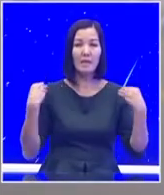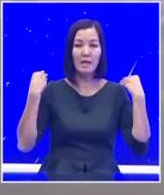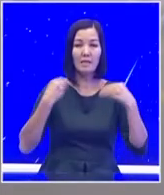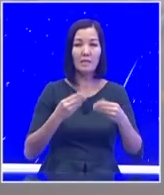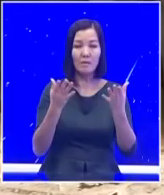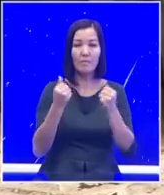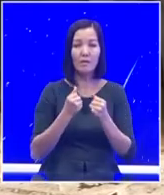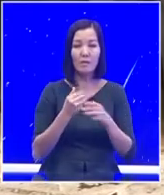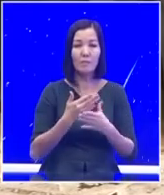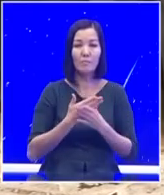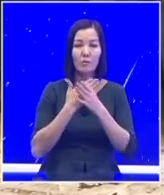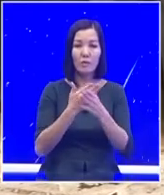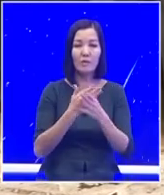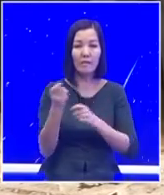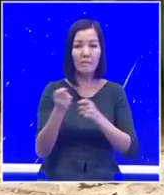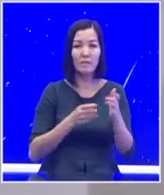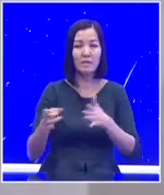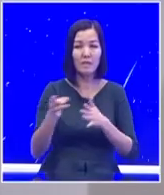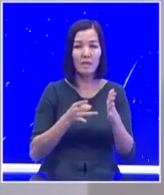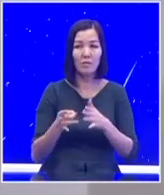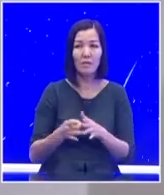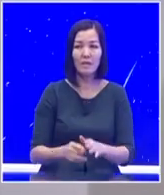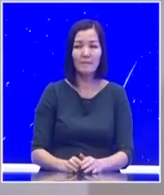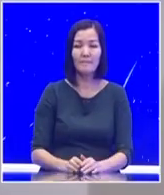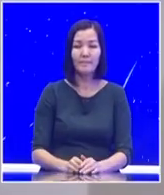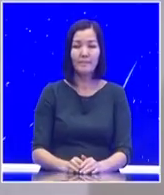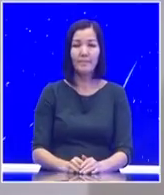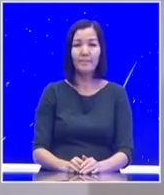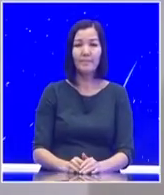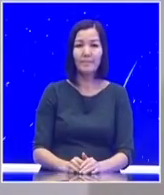приобрели за счет спонсоров и администрации района.